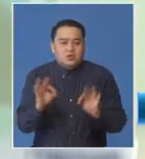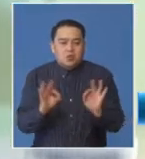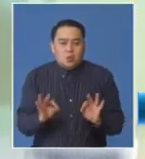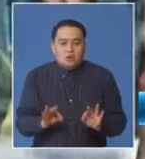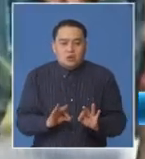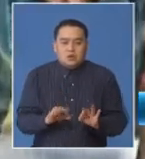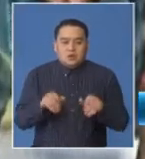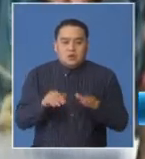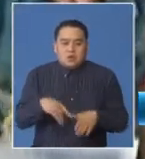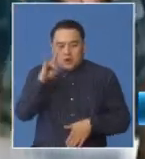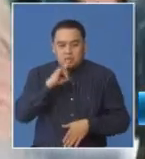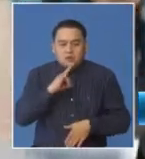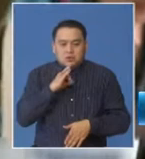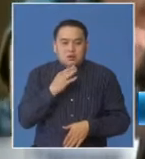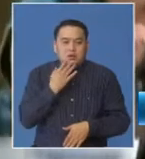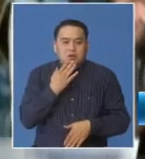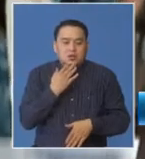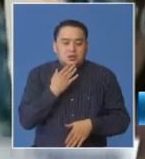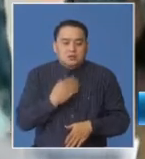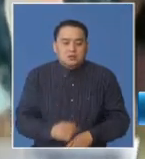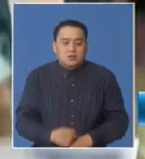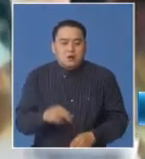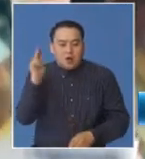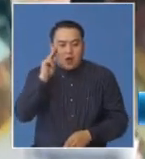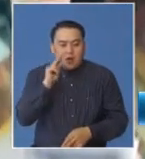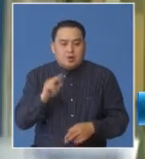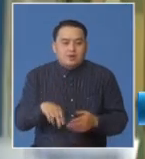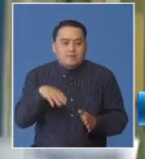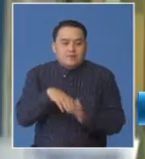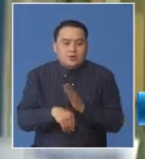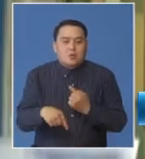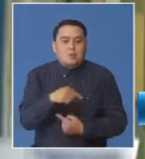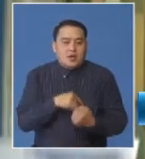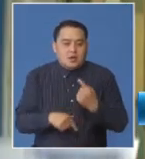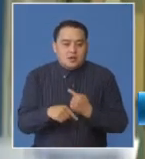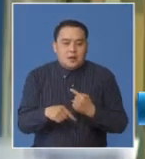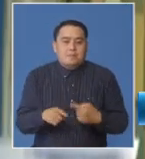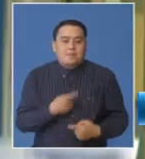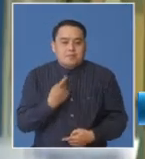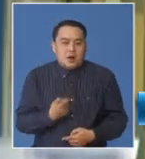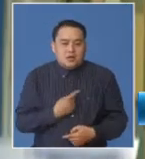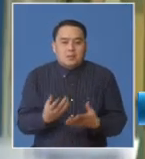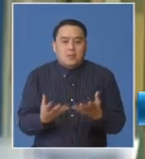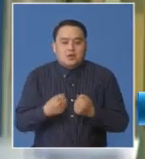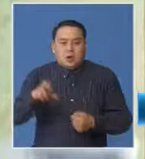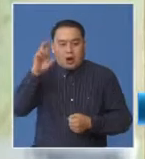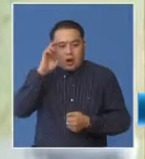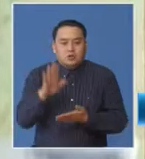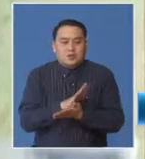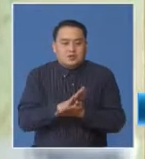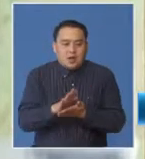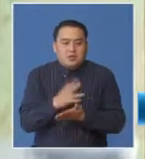решила покорить казахстанские и зарубежные рынки. Изучив основы ведения бизнеса, мастерица рассчитывает получить государственный